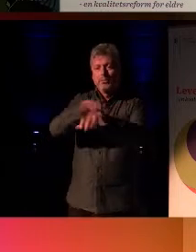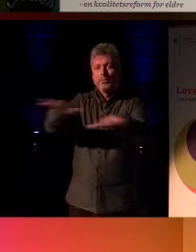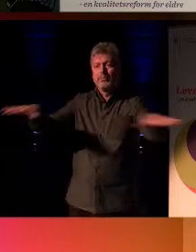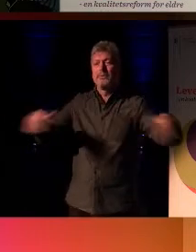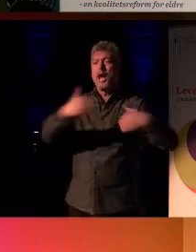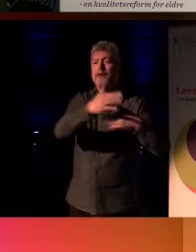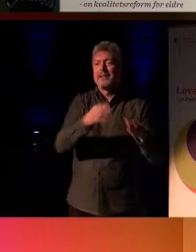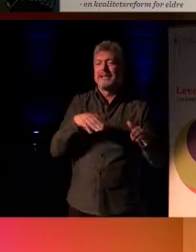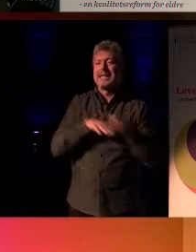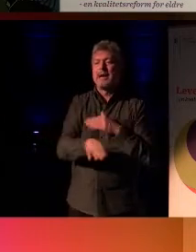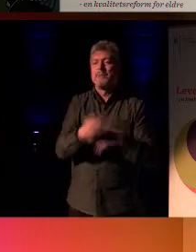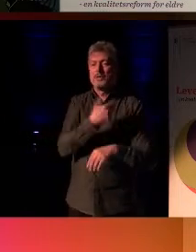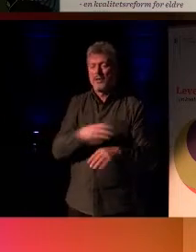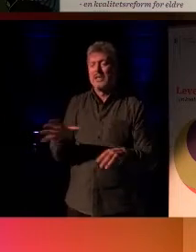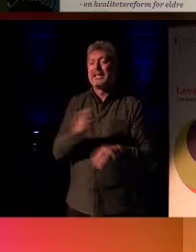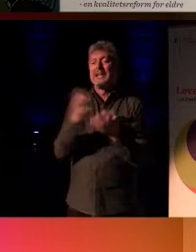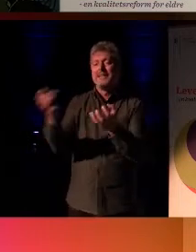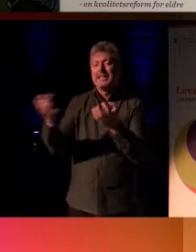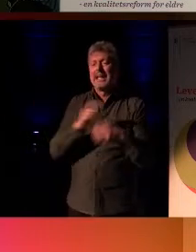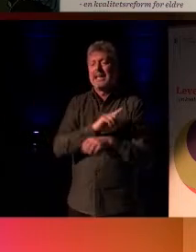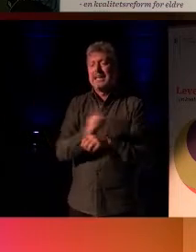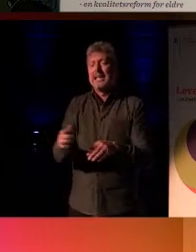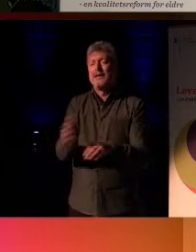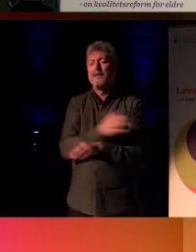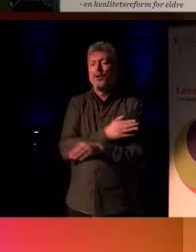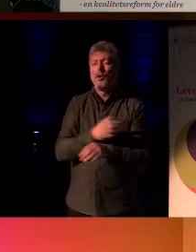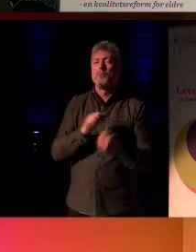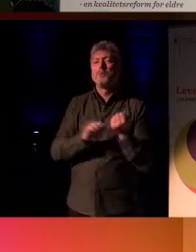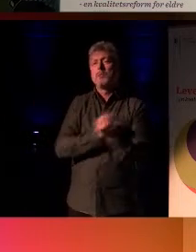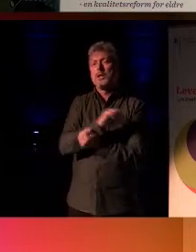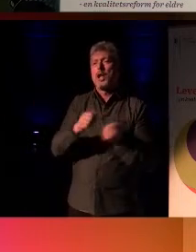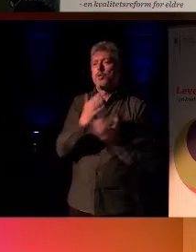trenger også litt tid til at dette skal bli en naturlig del av hverdagen deres.